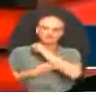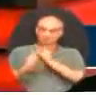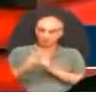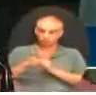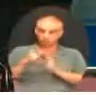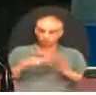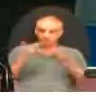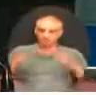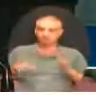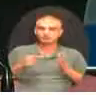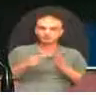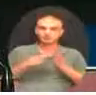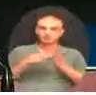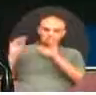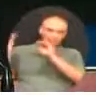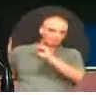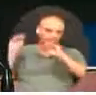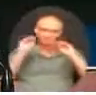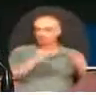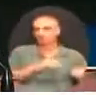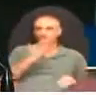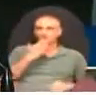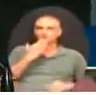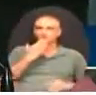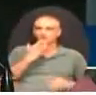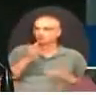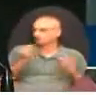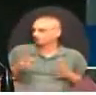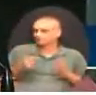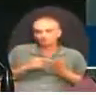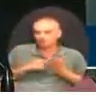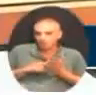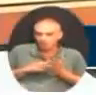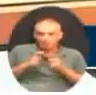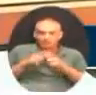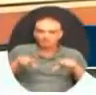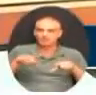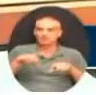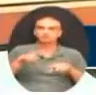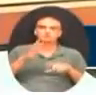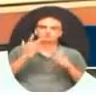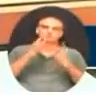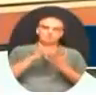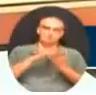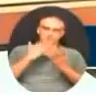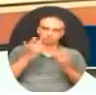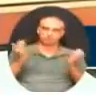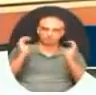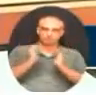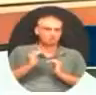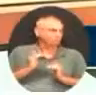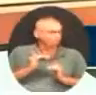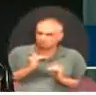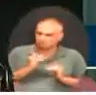לשפות אותם בגין ההפסדים שנגרמים להם במעבר לירושלים. הפסדים שנובעים מכך שהמגרש, שמספר המקומות בירושלים קטן יותר?